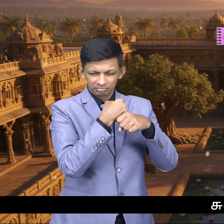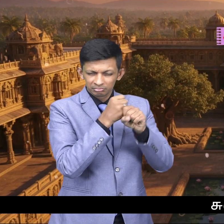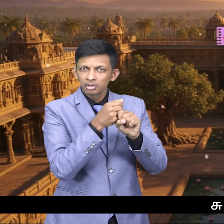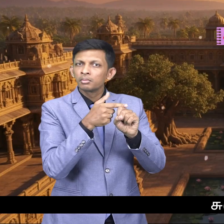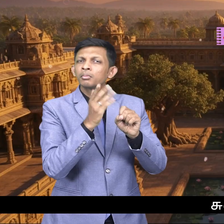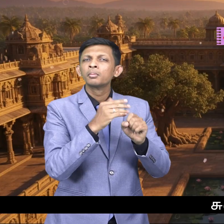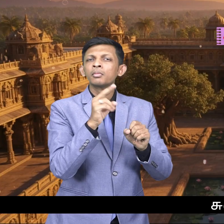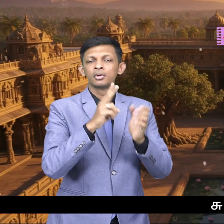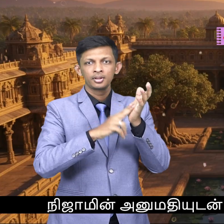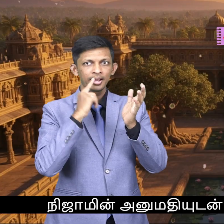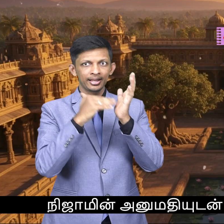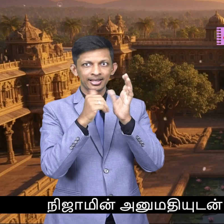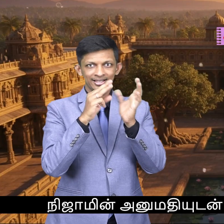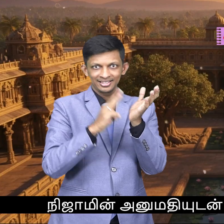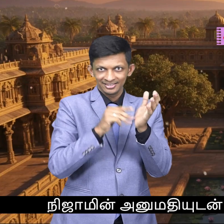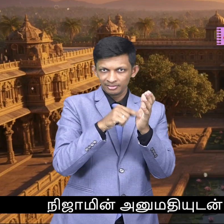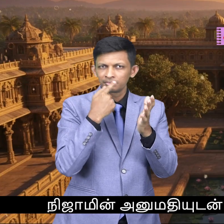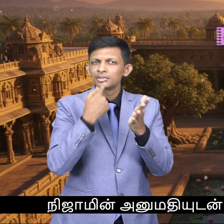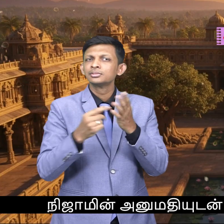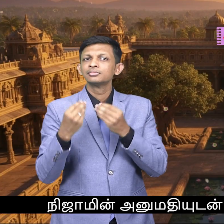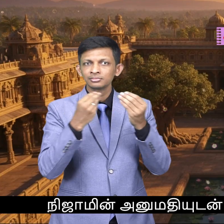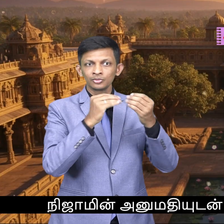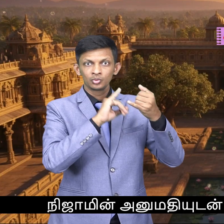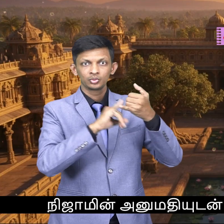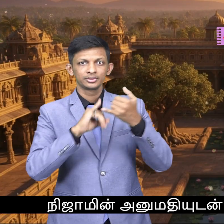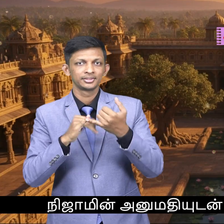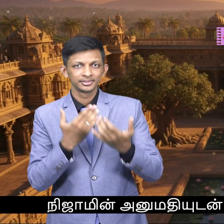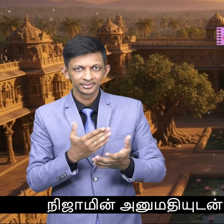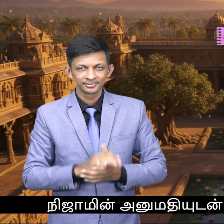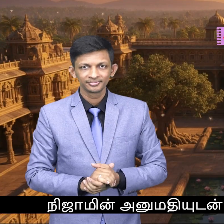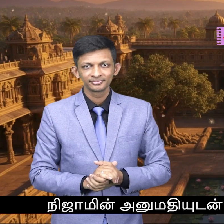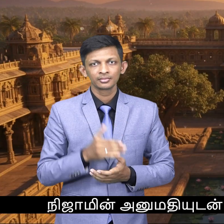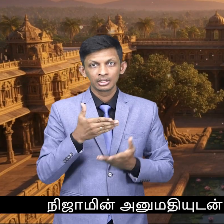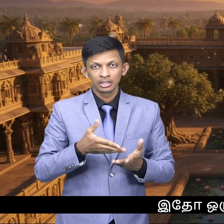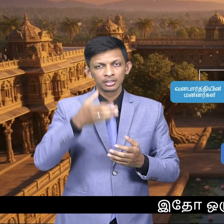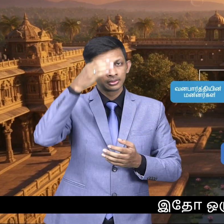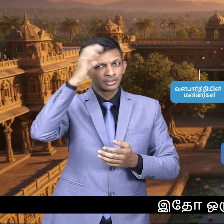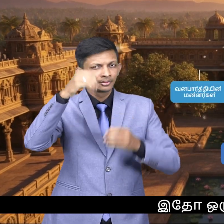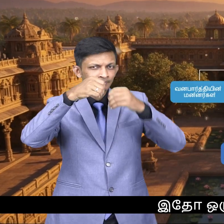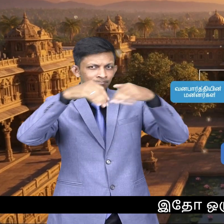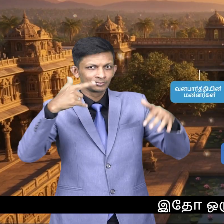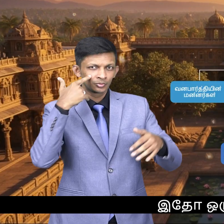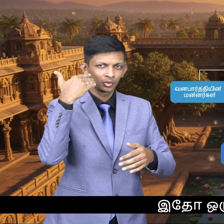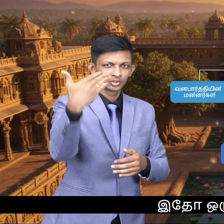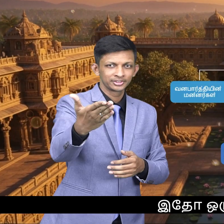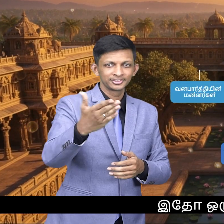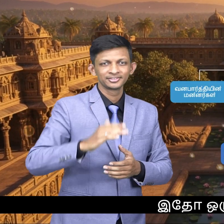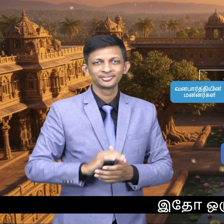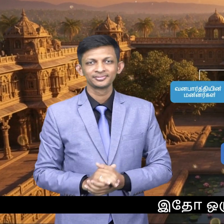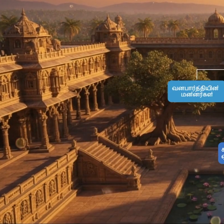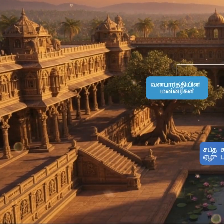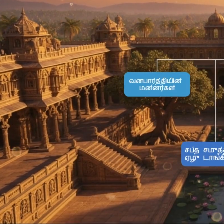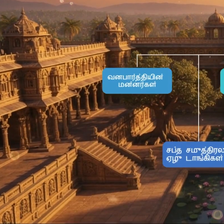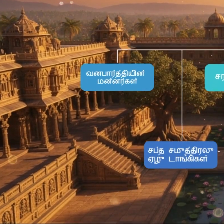சுகூர் சிகாஸ், நிஜாமின் அனுமதியுடன் செய்யப்பட்ட சிறப்பு நாணயங்கள். இதோ ஒரு கருத்து